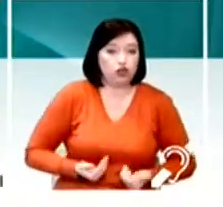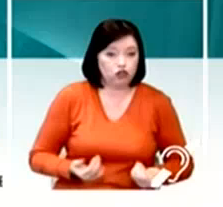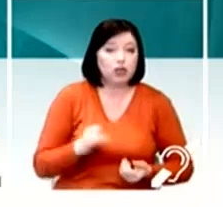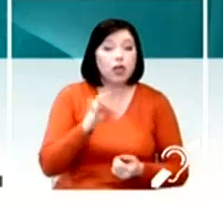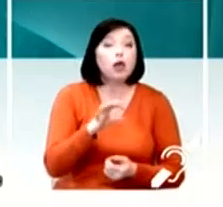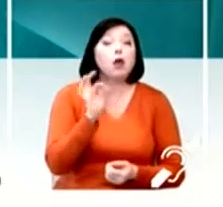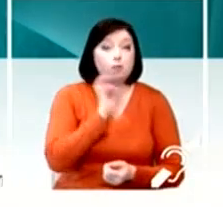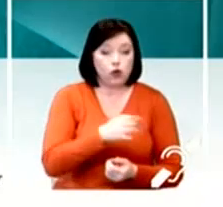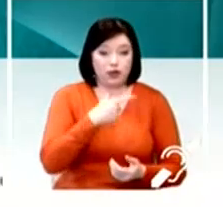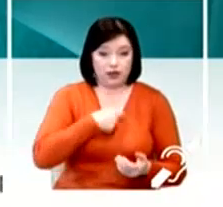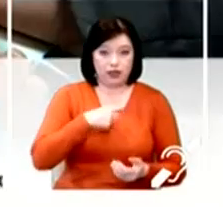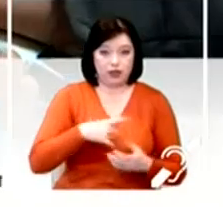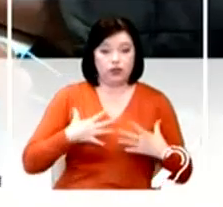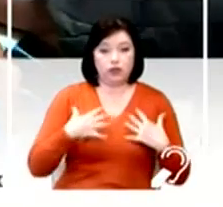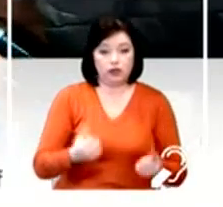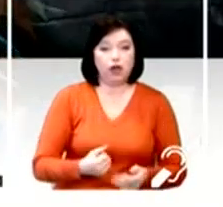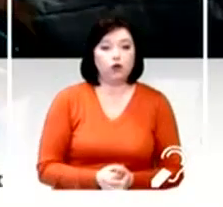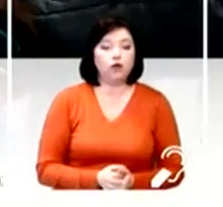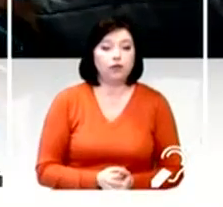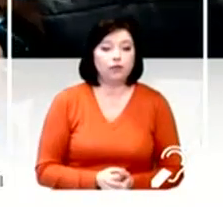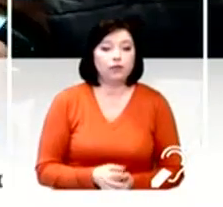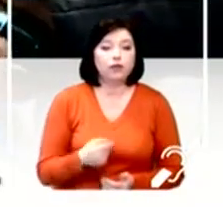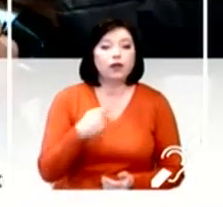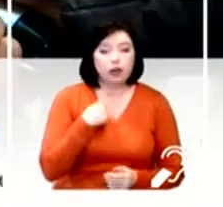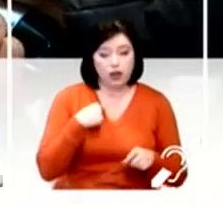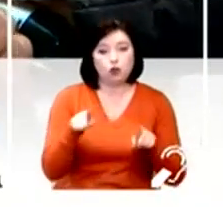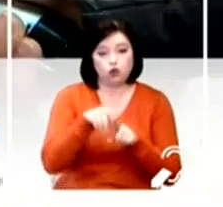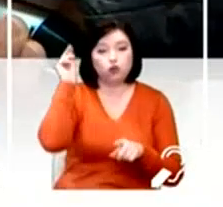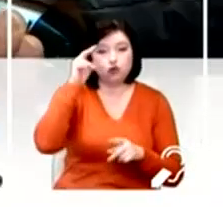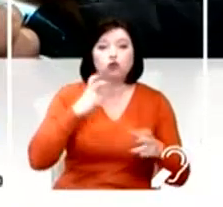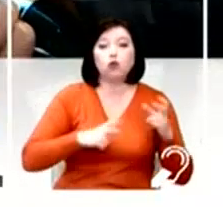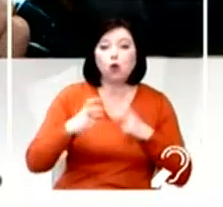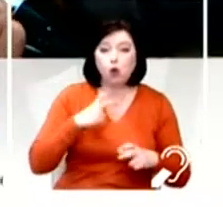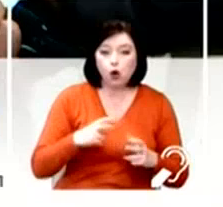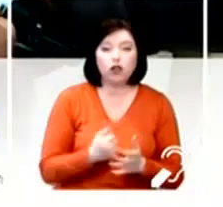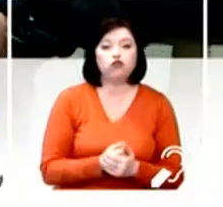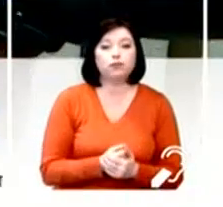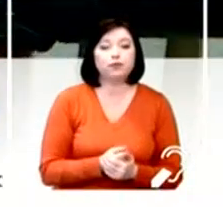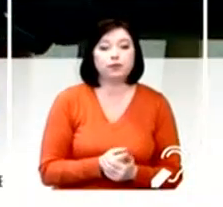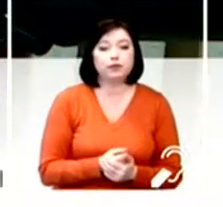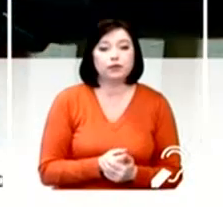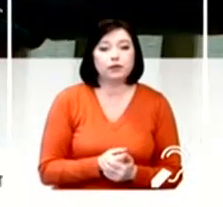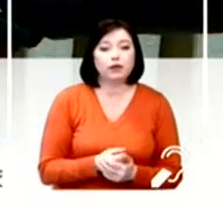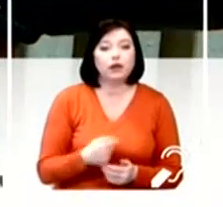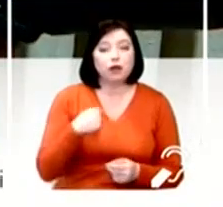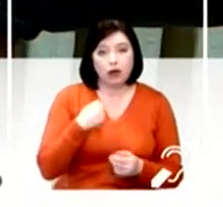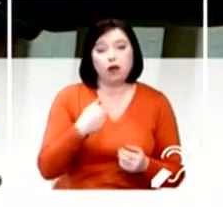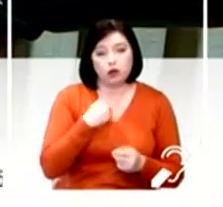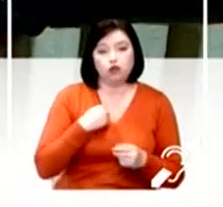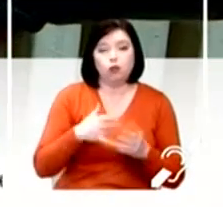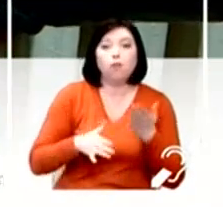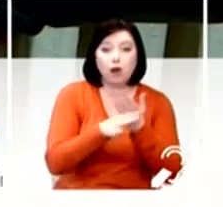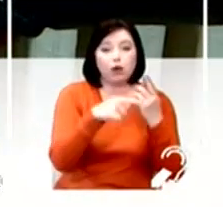și pentru sănătatea donatorului. Donez pentru a doua oară, la fel în cadrul colegiului. O fac pentru a ajuta alți oameni, pentru